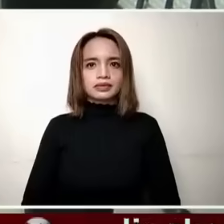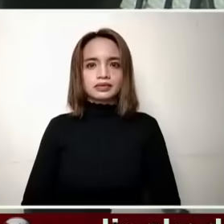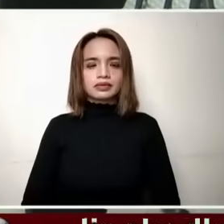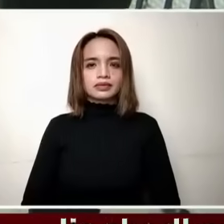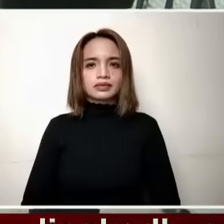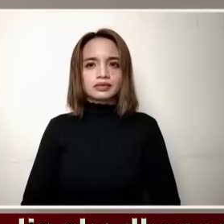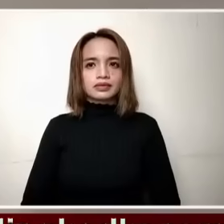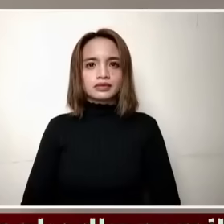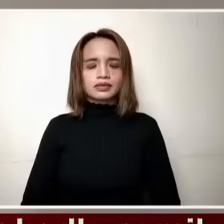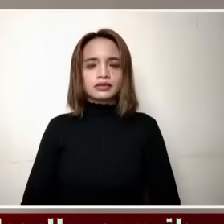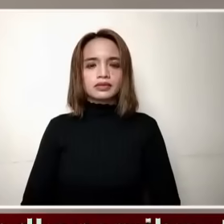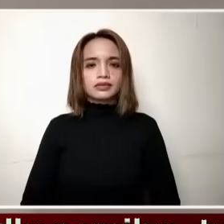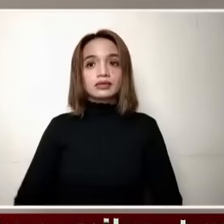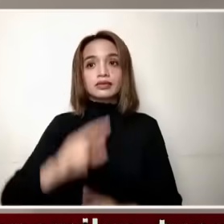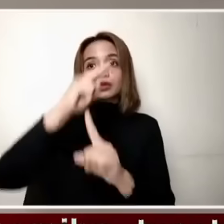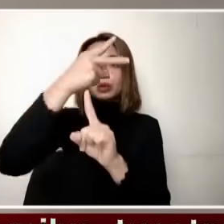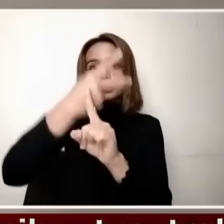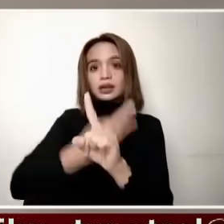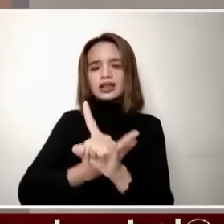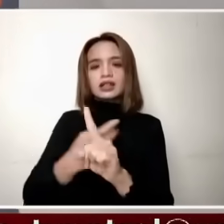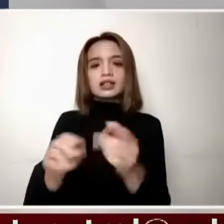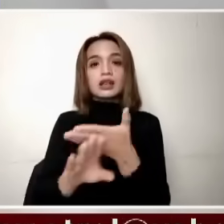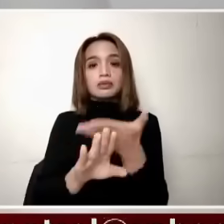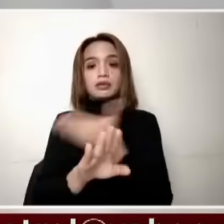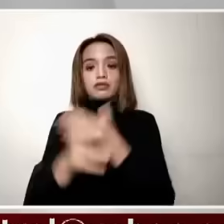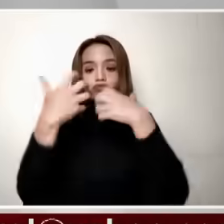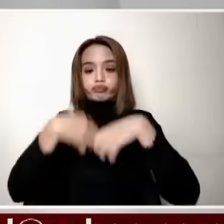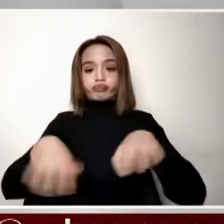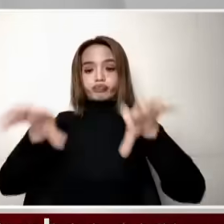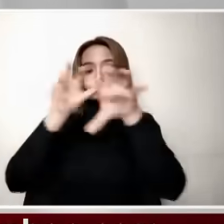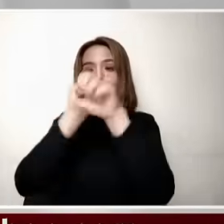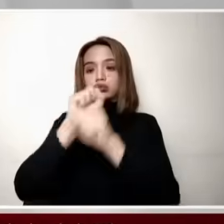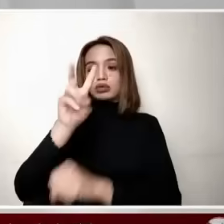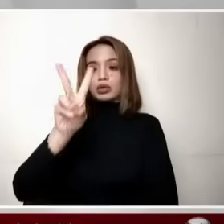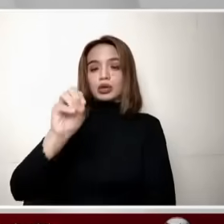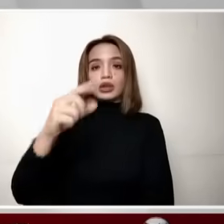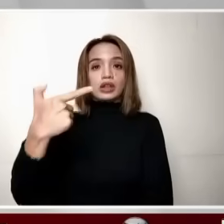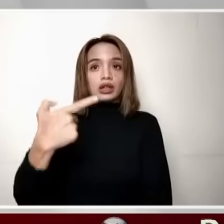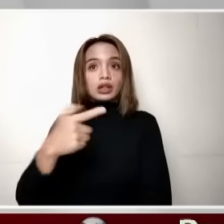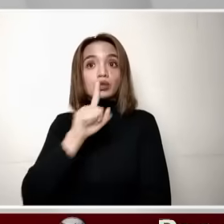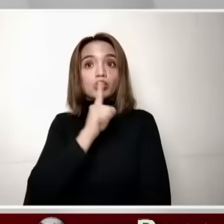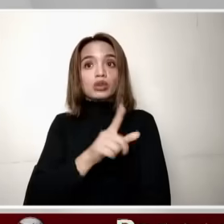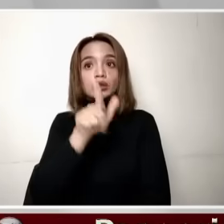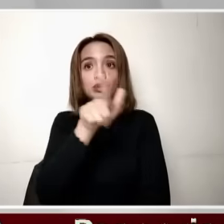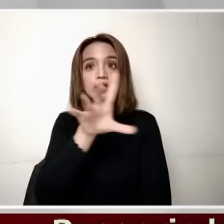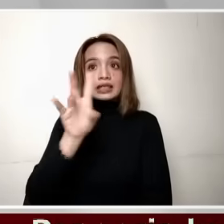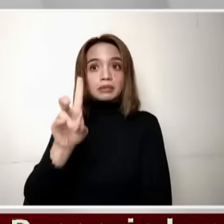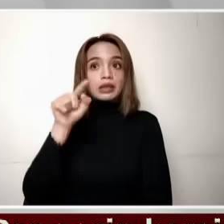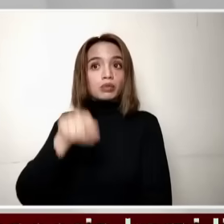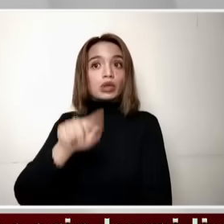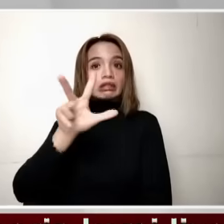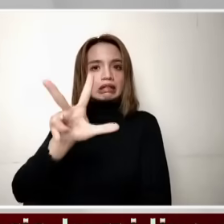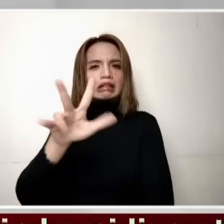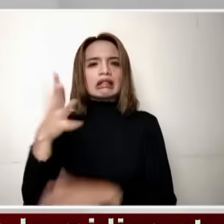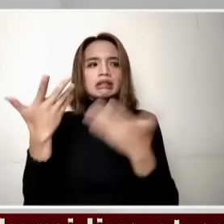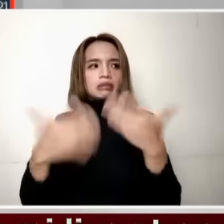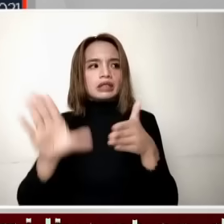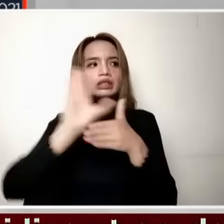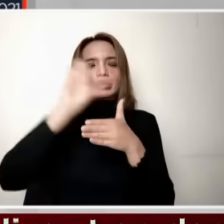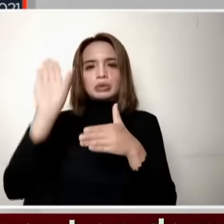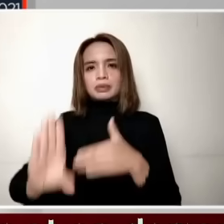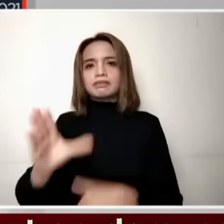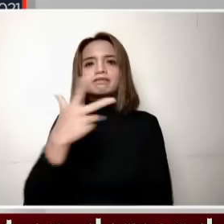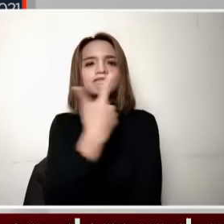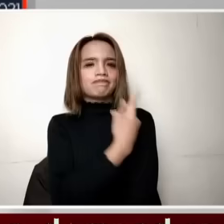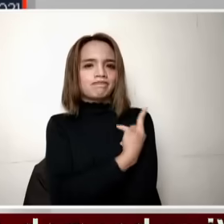2 buwan bago matapos ang 2021, nasa 27.3 million pa lang ang may kumpletong bakuna laban sa COVID-19 mula